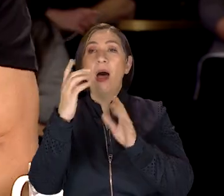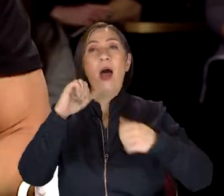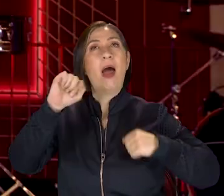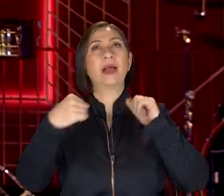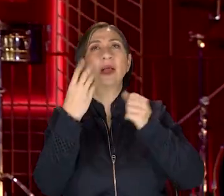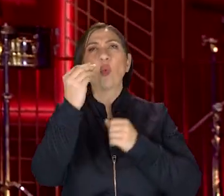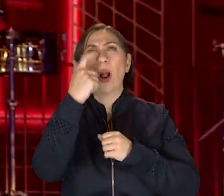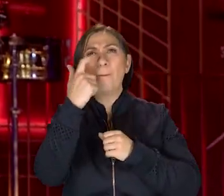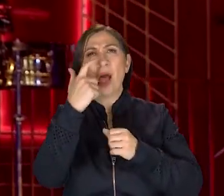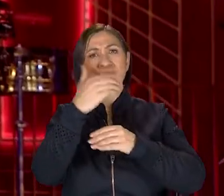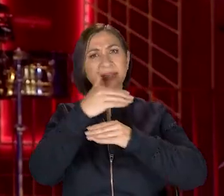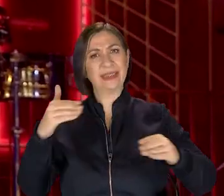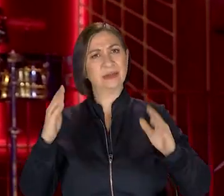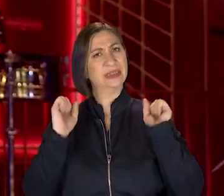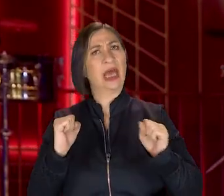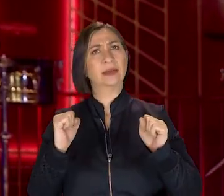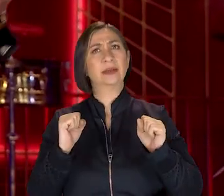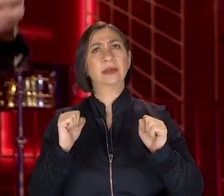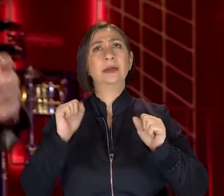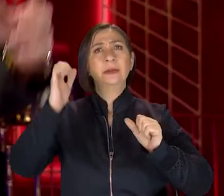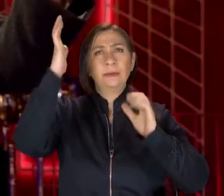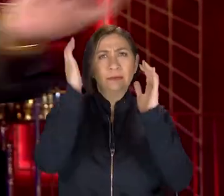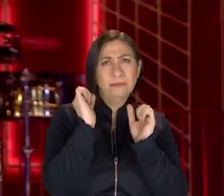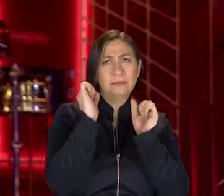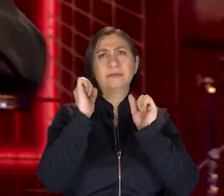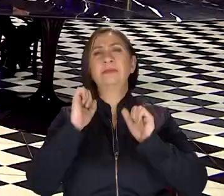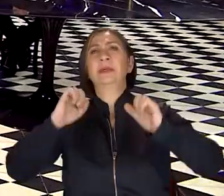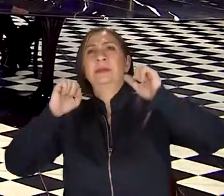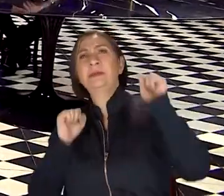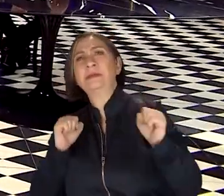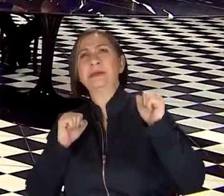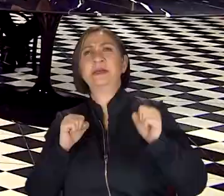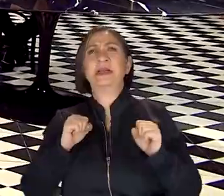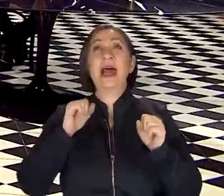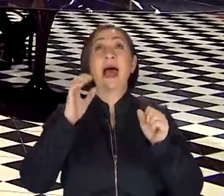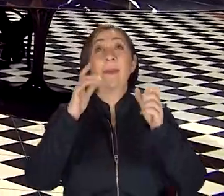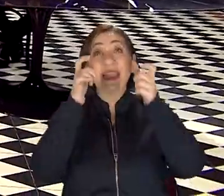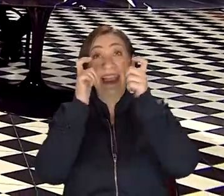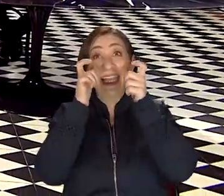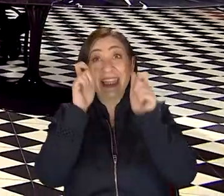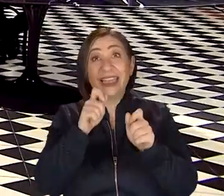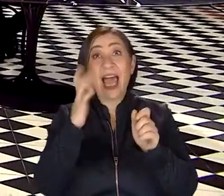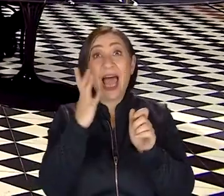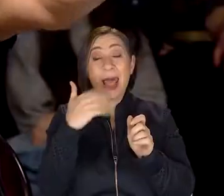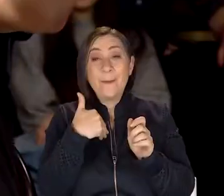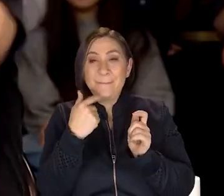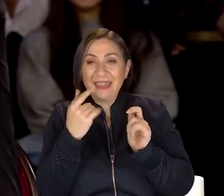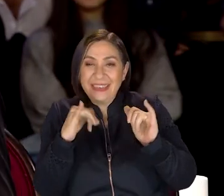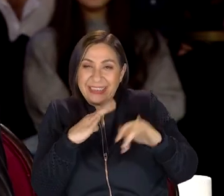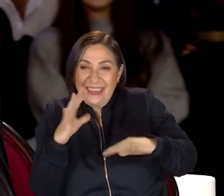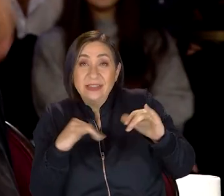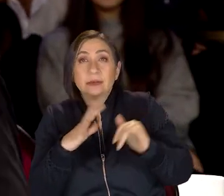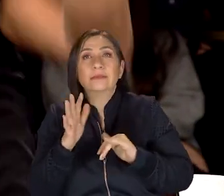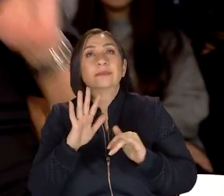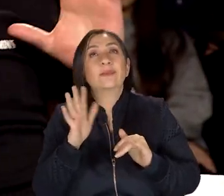çok kaba. Ama Okan, Bak dikkat et. Hala çekingenim ve orada. Çekingen